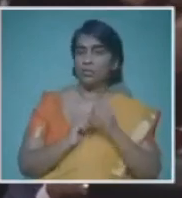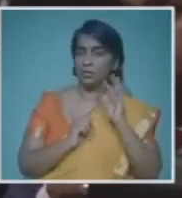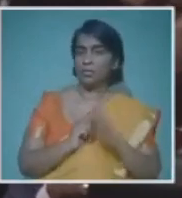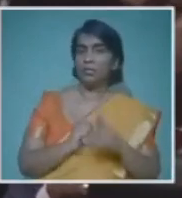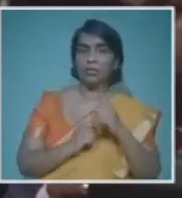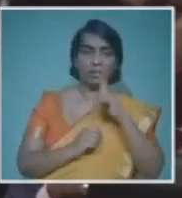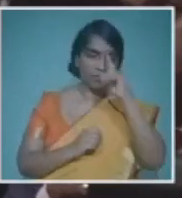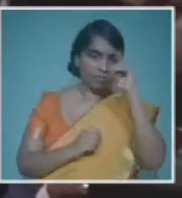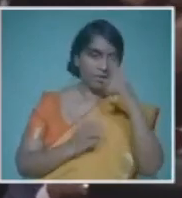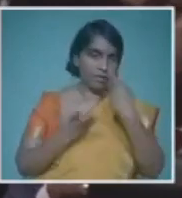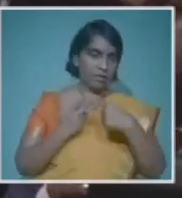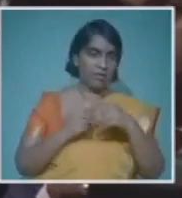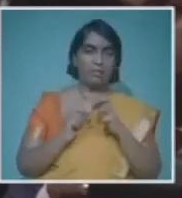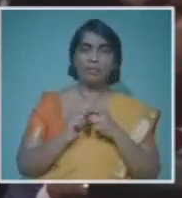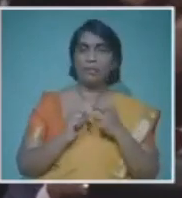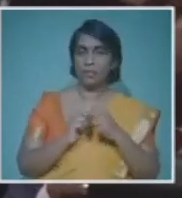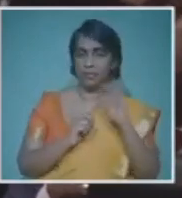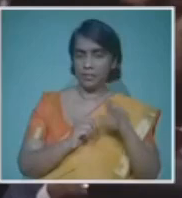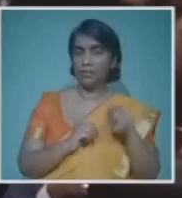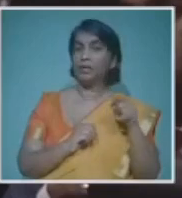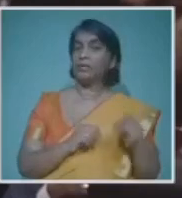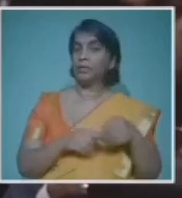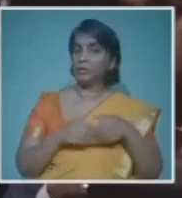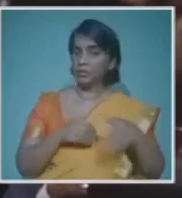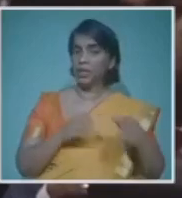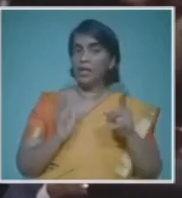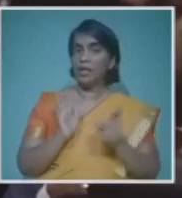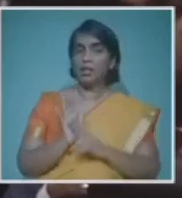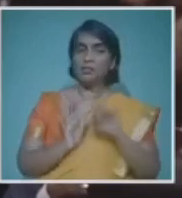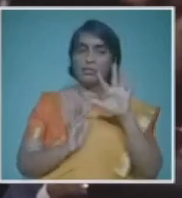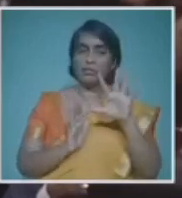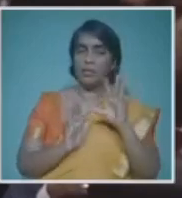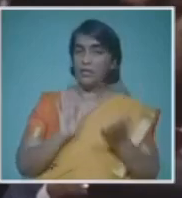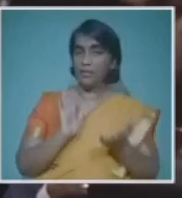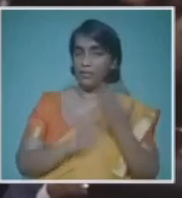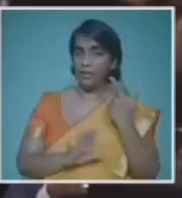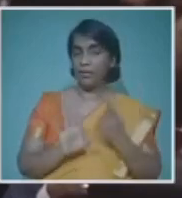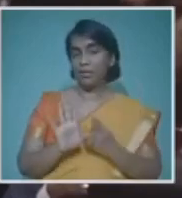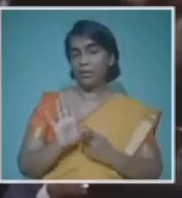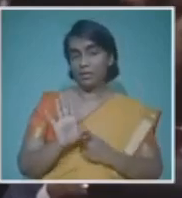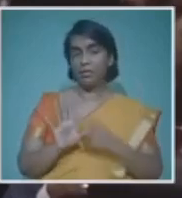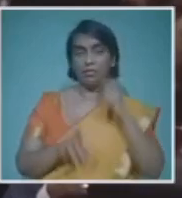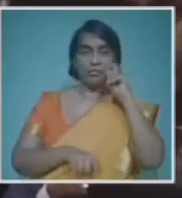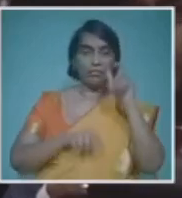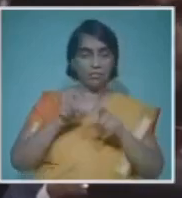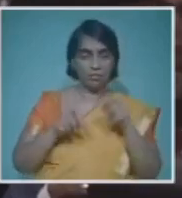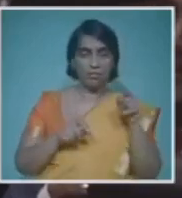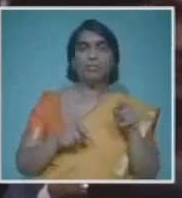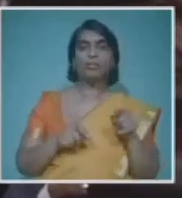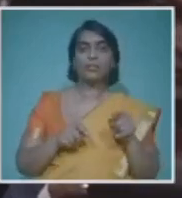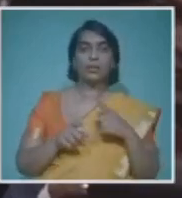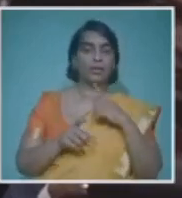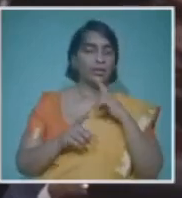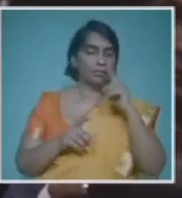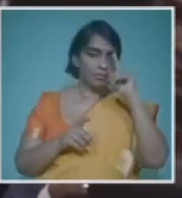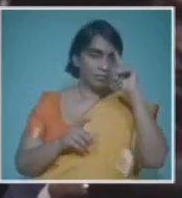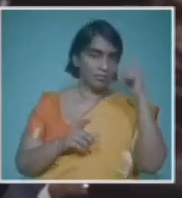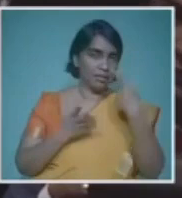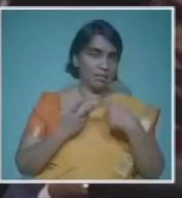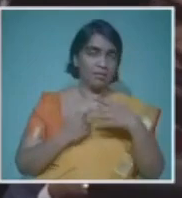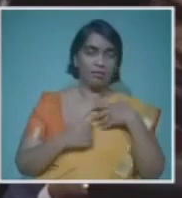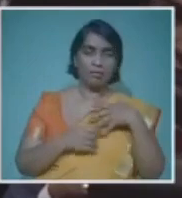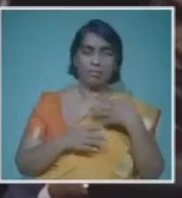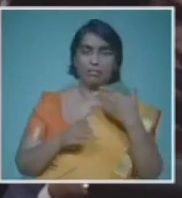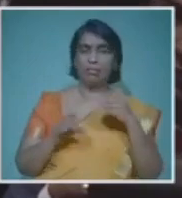මේ මත්ද්‍රව්‍ය උදුර නිසා. මේ වන විට 105%කට වැඩිය තරුණ ප්‍රජාවක් මේ මත්ද්‍රව්‍ය වලට ඇබ්බැහි